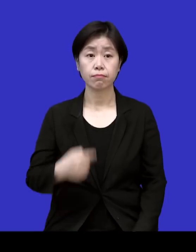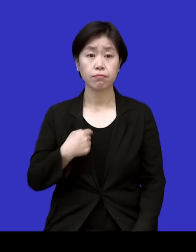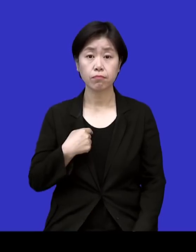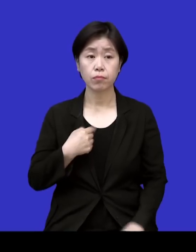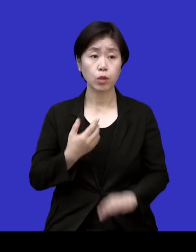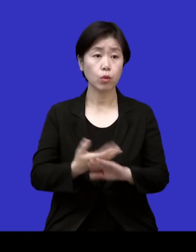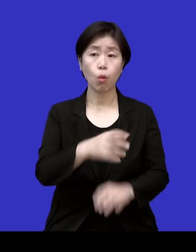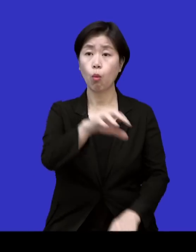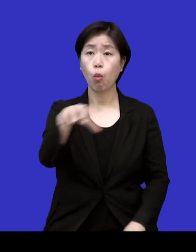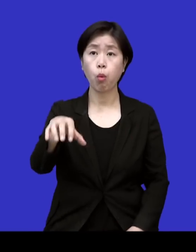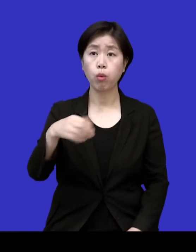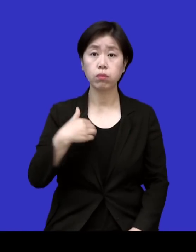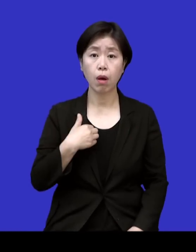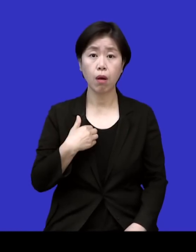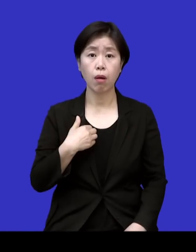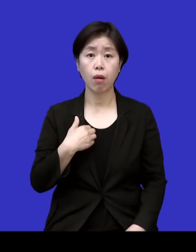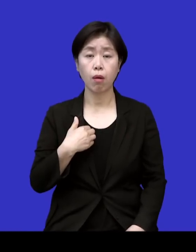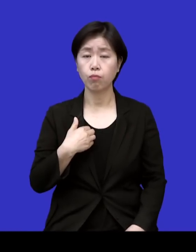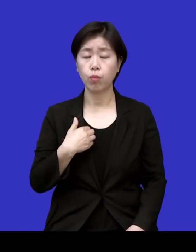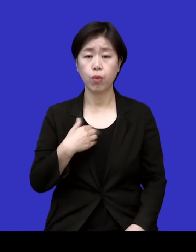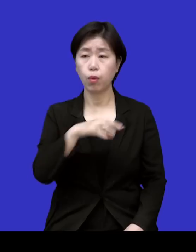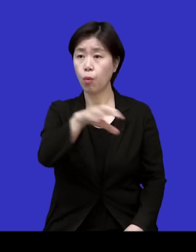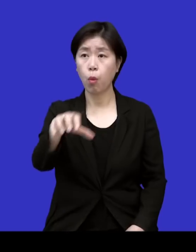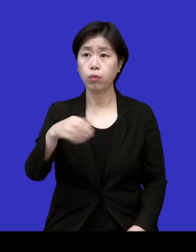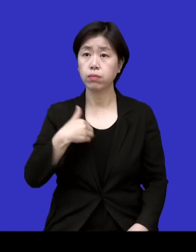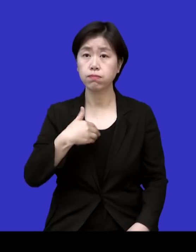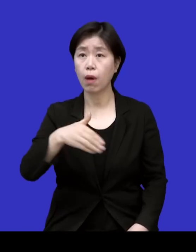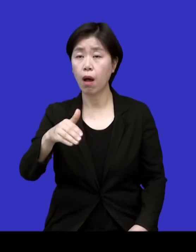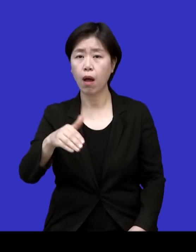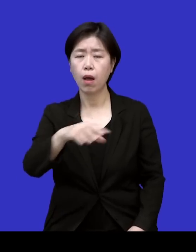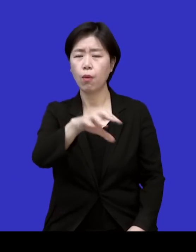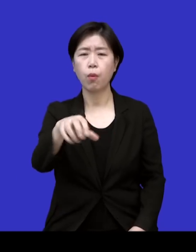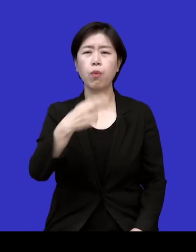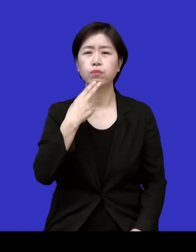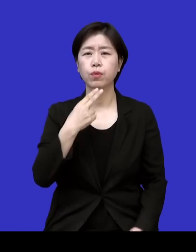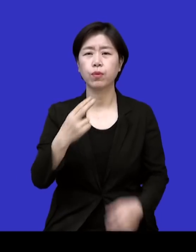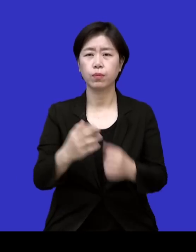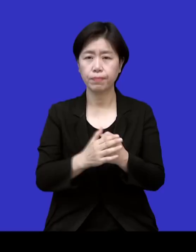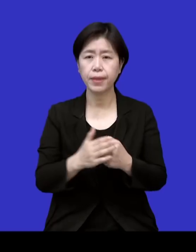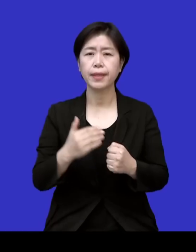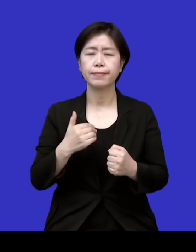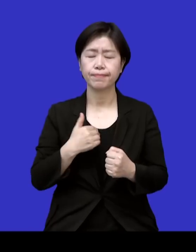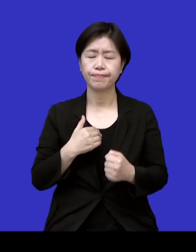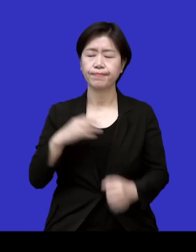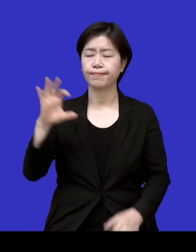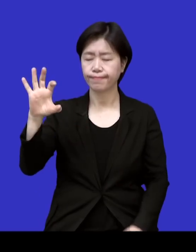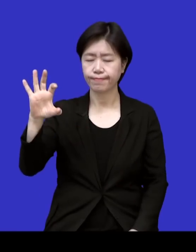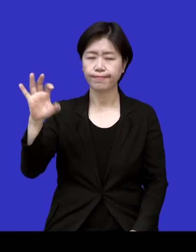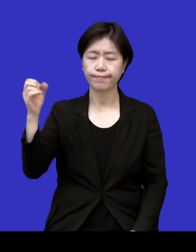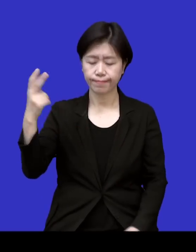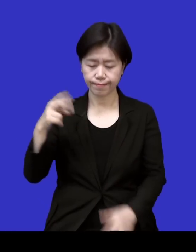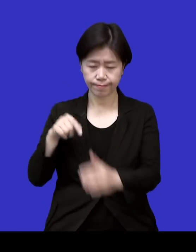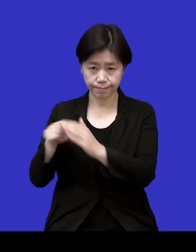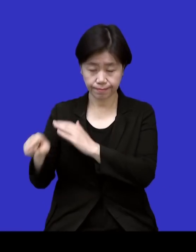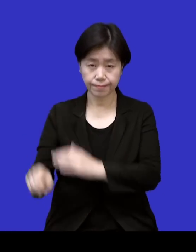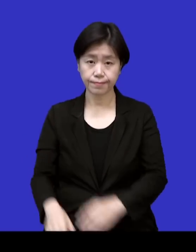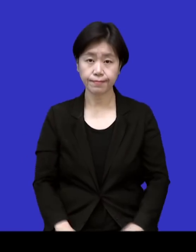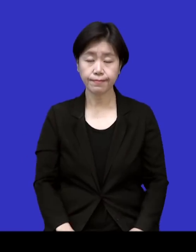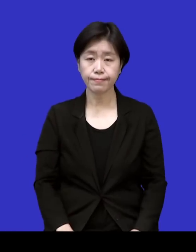없어요. 네. 올 데도 없고 단칸방이고. 그러면 저는 또 이제 화장실로 가는 거예요. 네네.